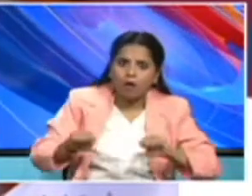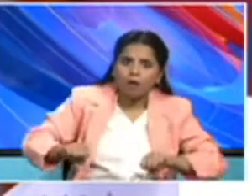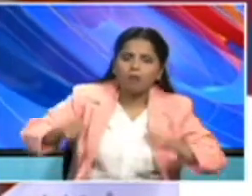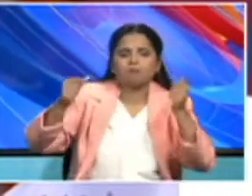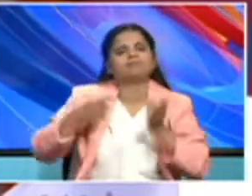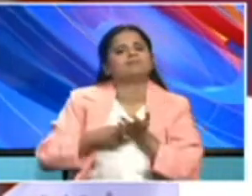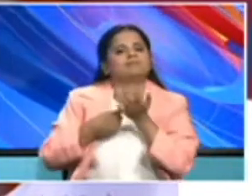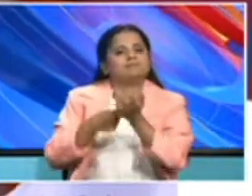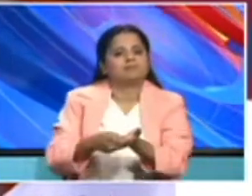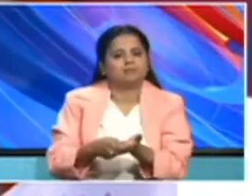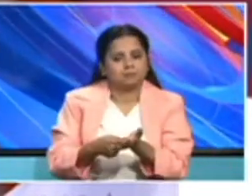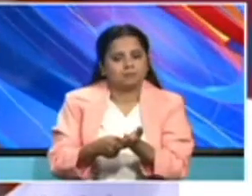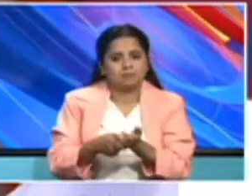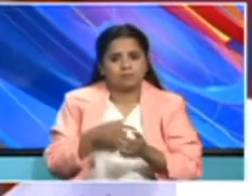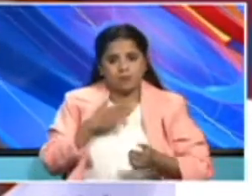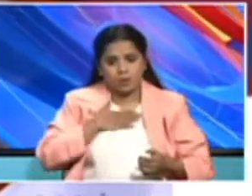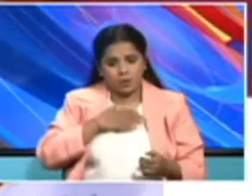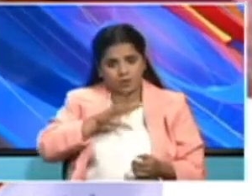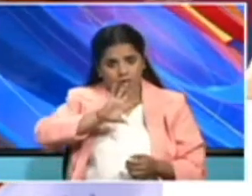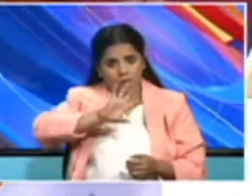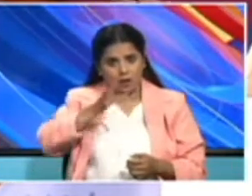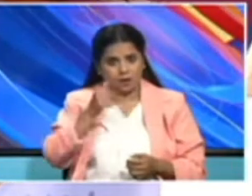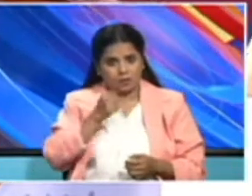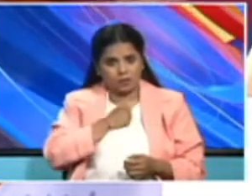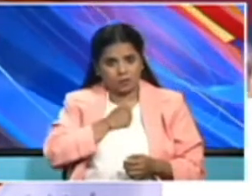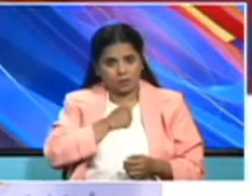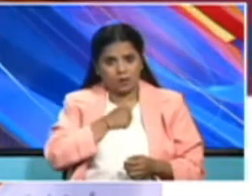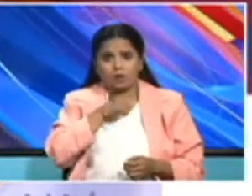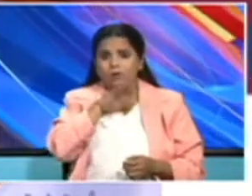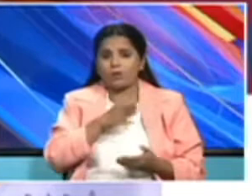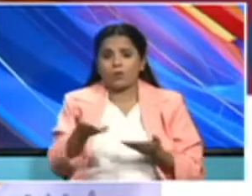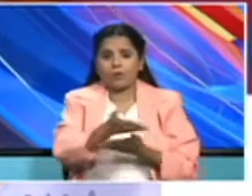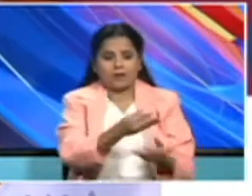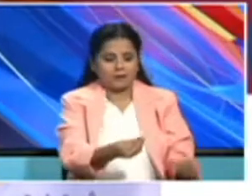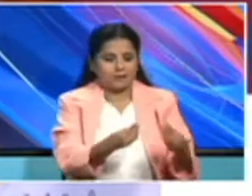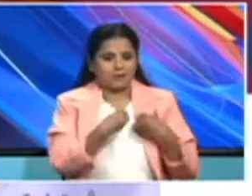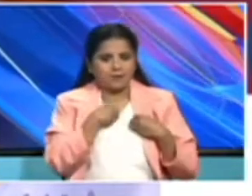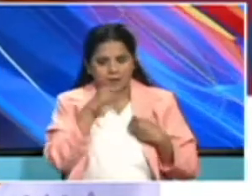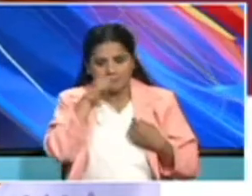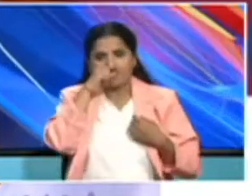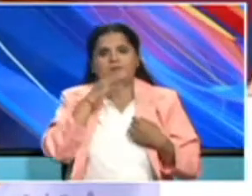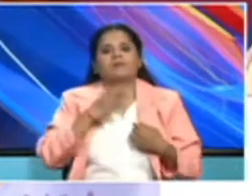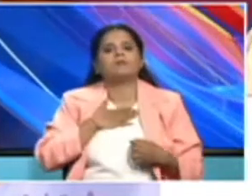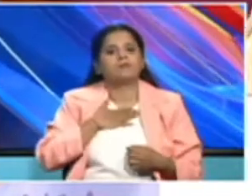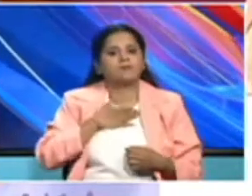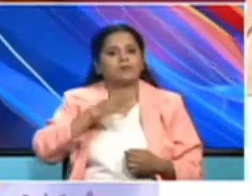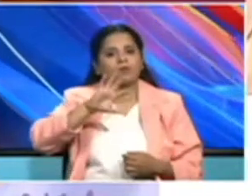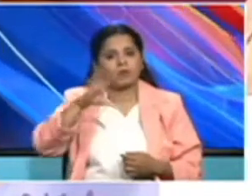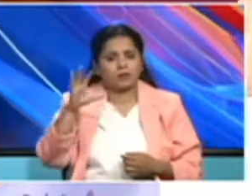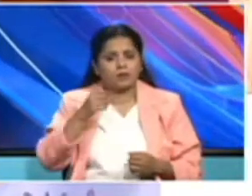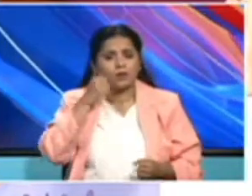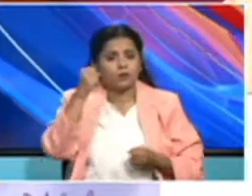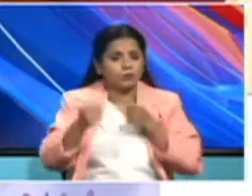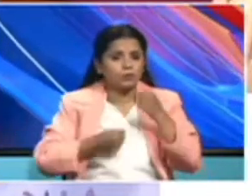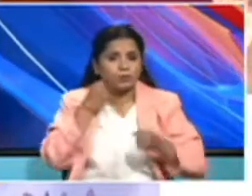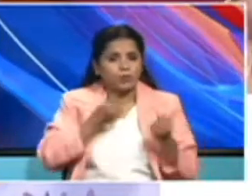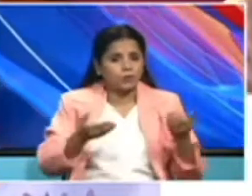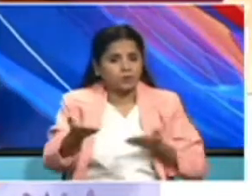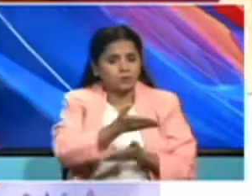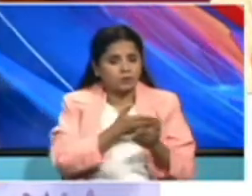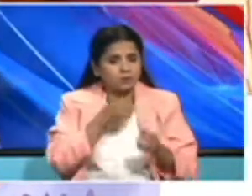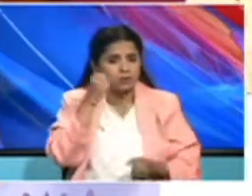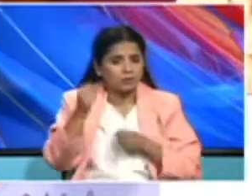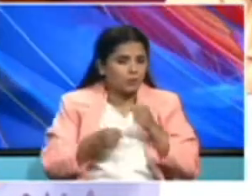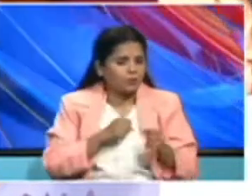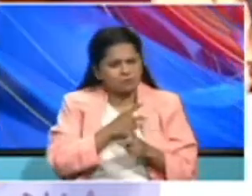राष्ट्र को नेतृत्व देश का युवा देता है और खेल,